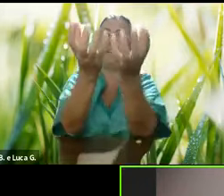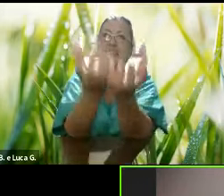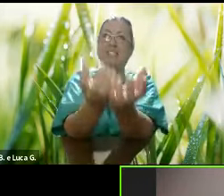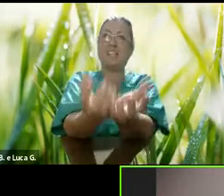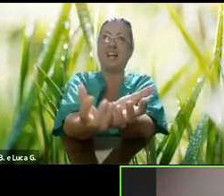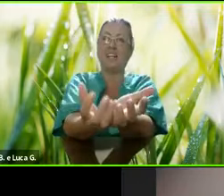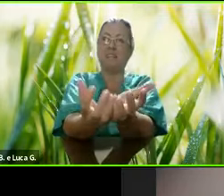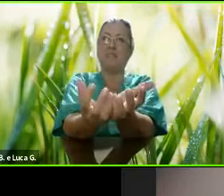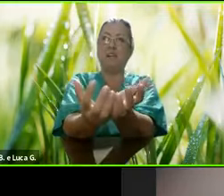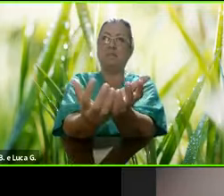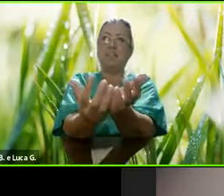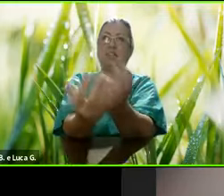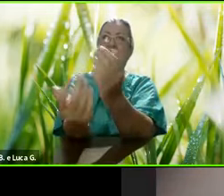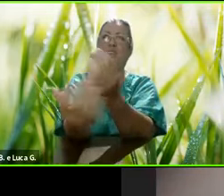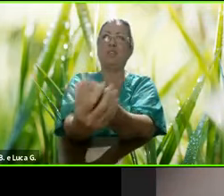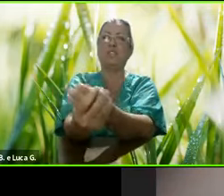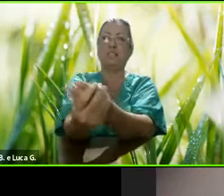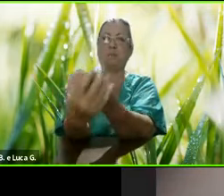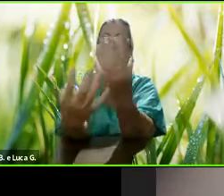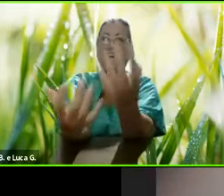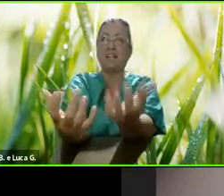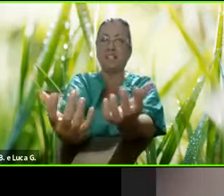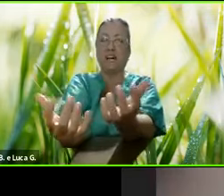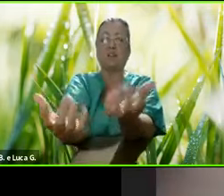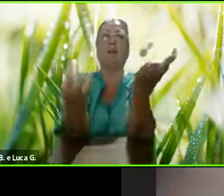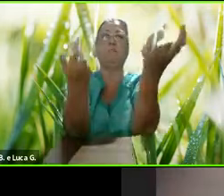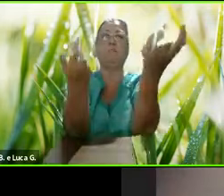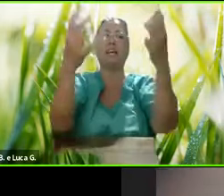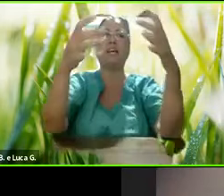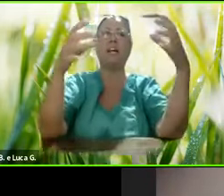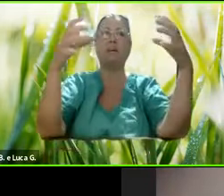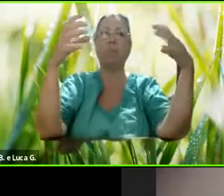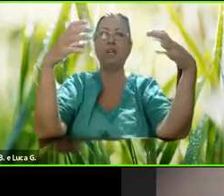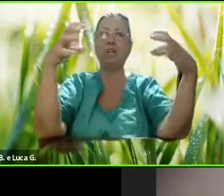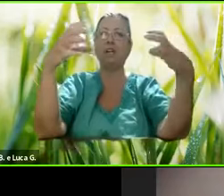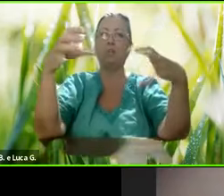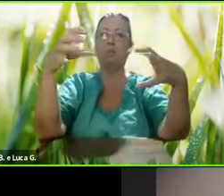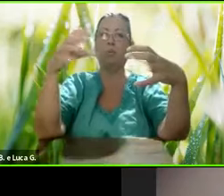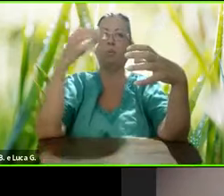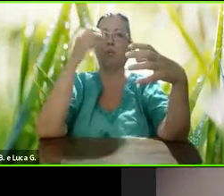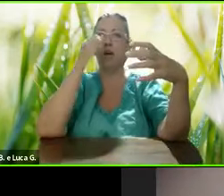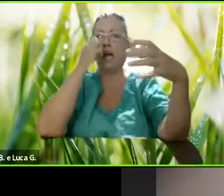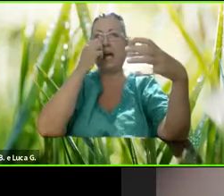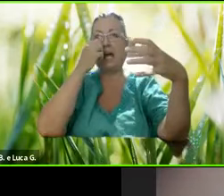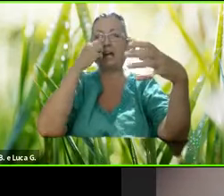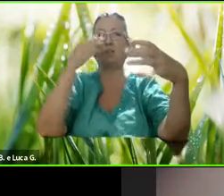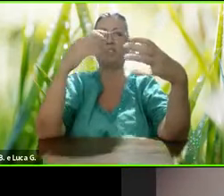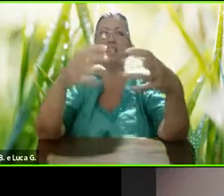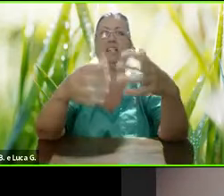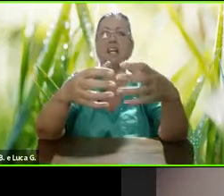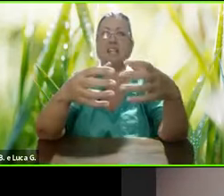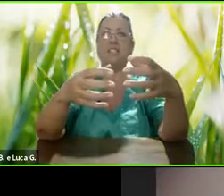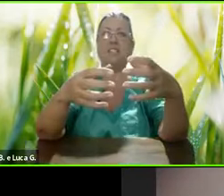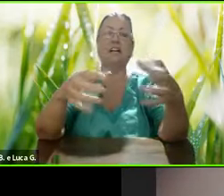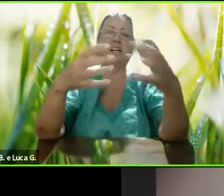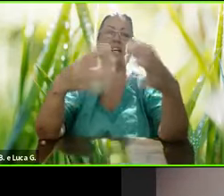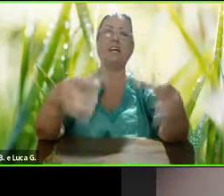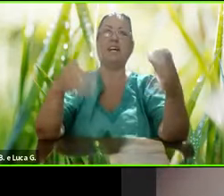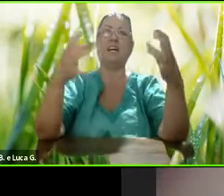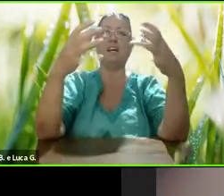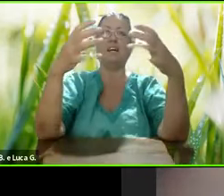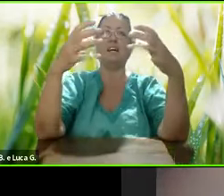si è accorta. manifestato, capito? Addirittura si è materializzato, perché l'armonia del gruppo era così